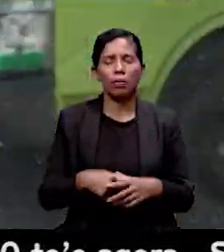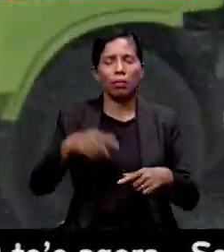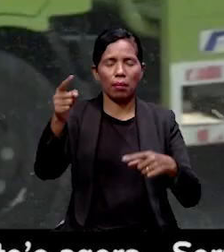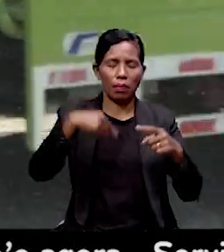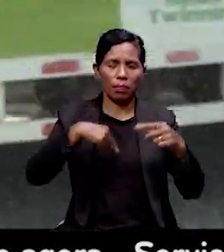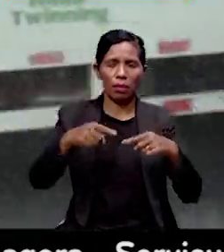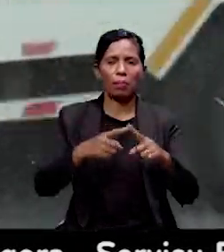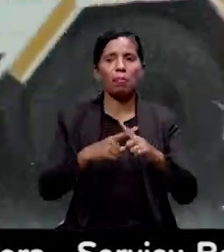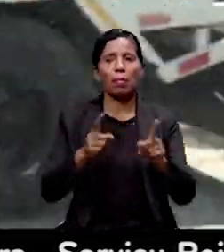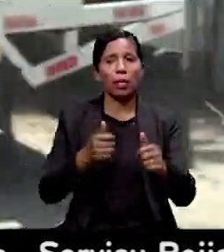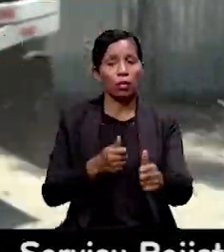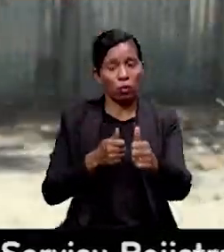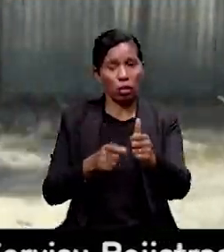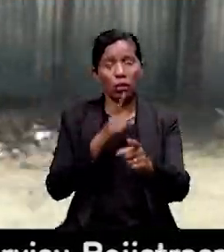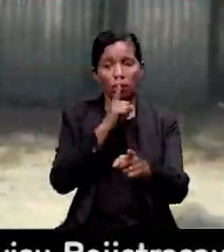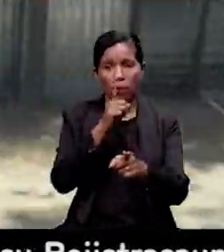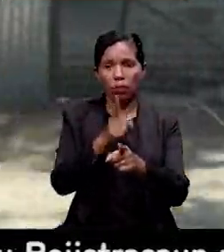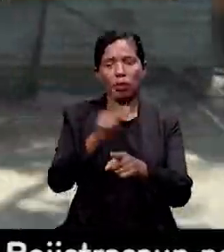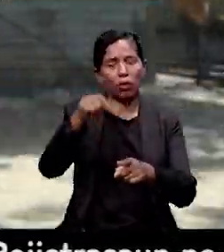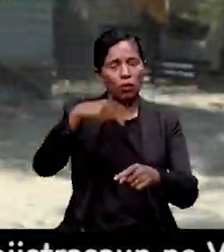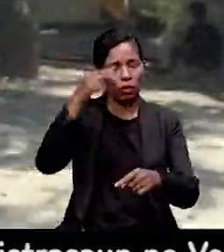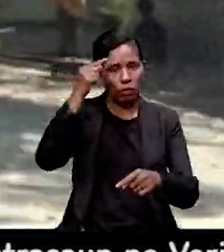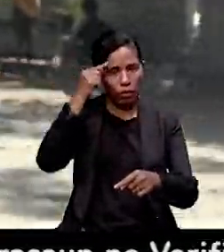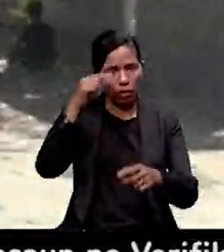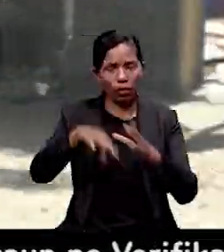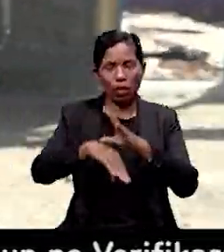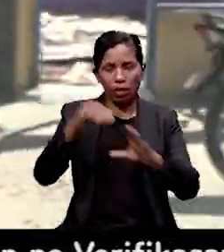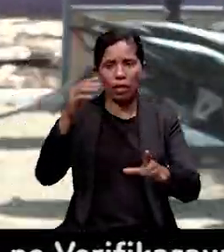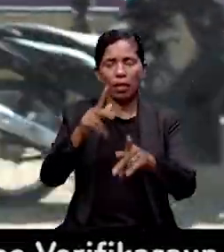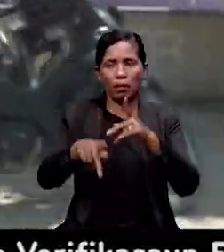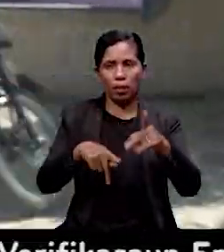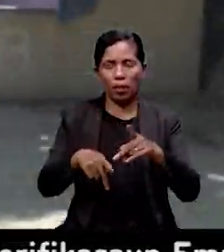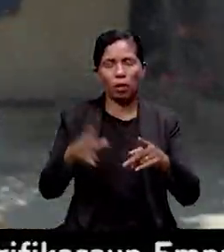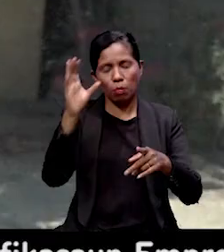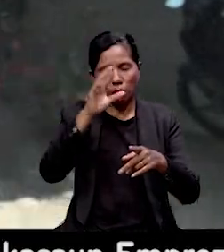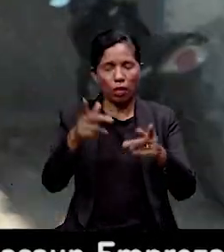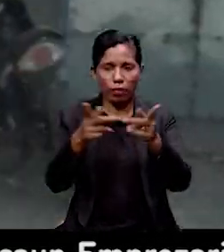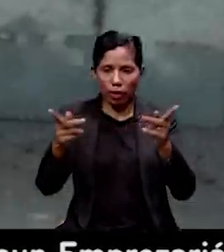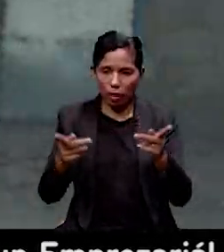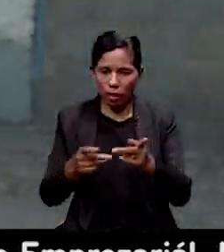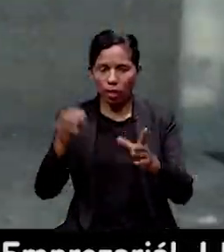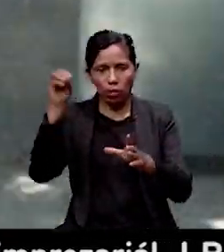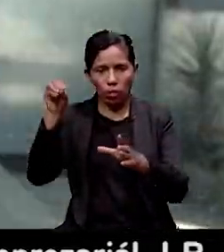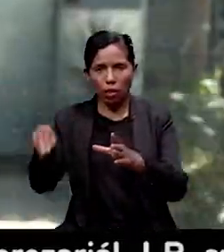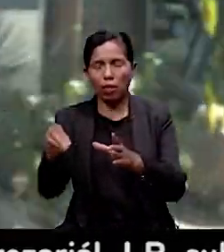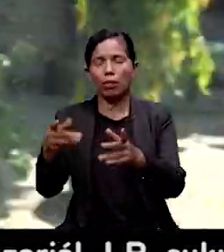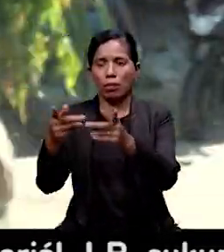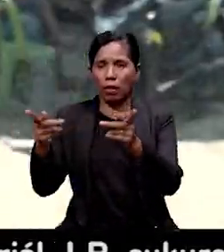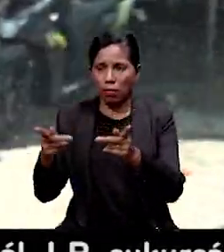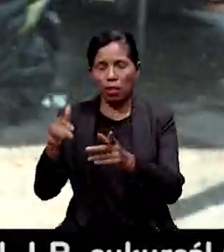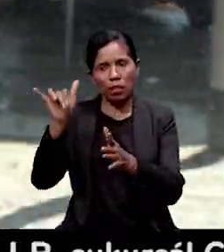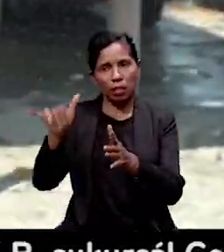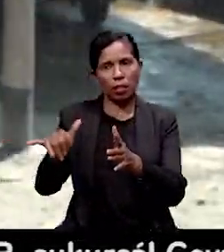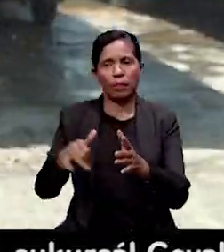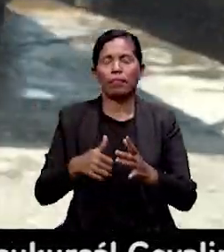Mai bet tuir lolos nene governo antes da saia mane ita iha meus ita para tu continua o